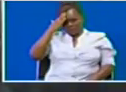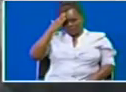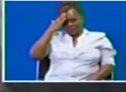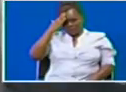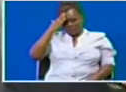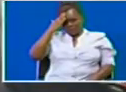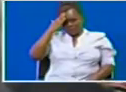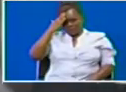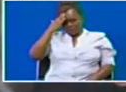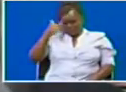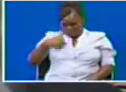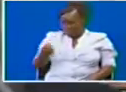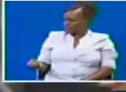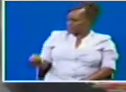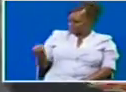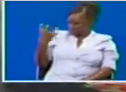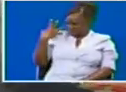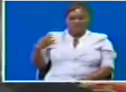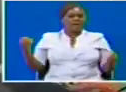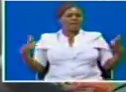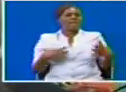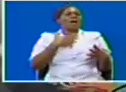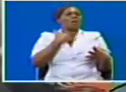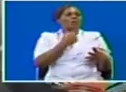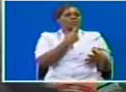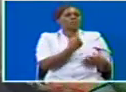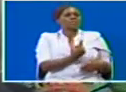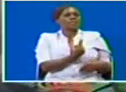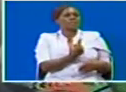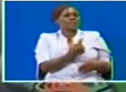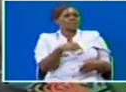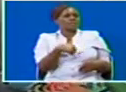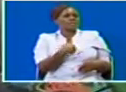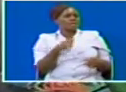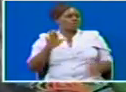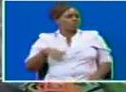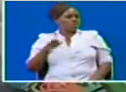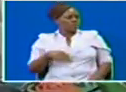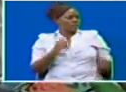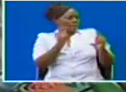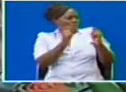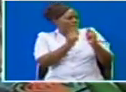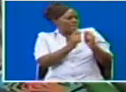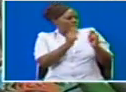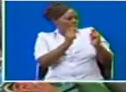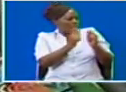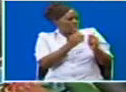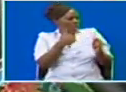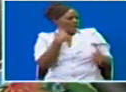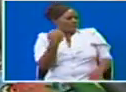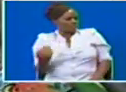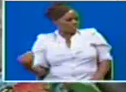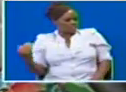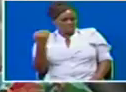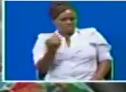chini. Naelewa sana. Nataka kusema ya kwamba sisi kama wamama tunasikia uchungu ya watoto. Watoto